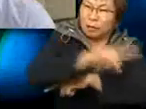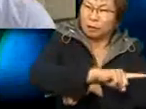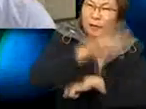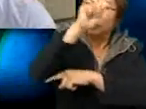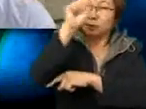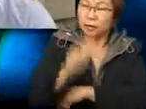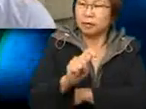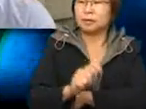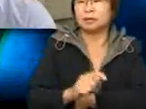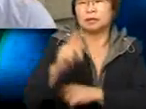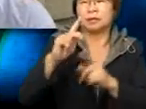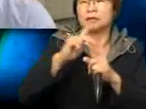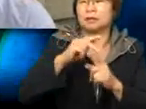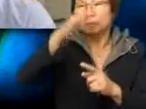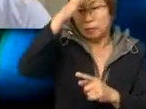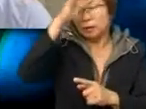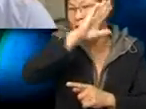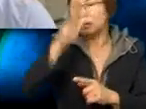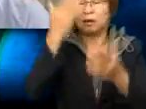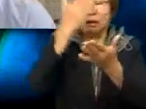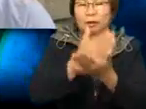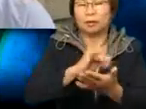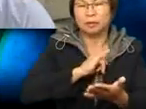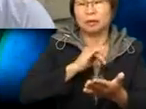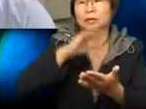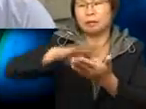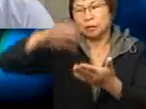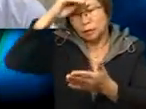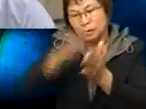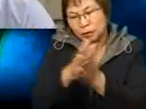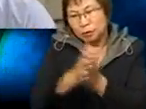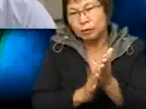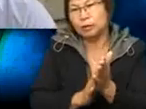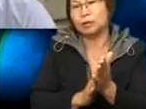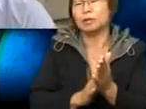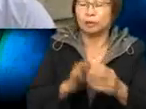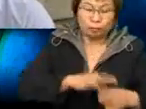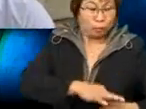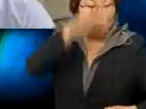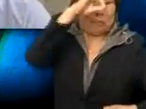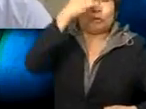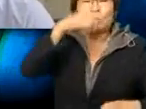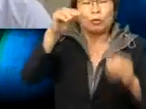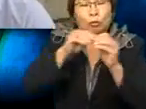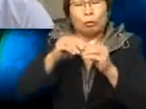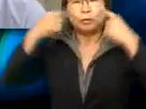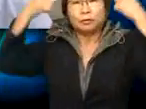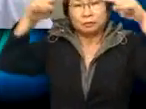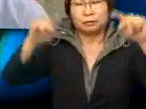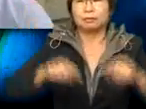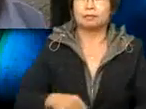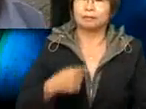ayah aku tu sedikit pun tidak menghalang aku untuk belajar bersungguh-sungguh. Malah ia menaikkan lagi semangat aku untuk lebih